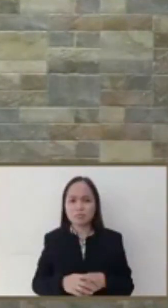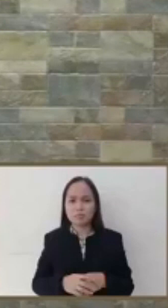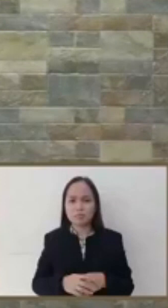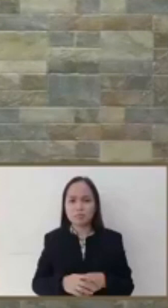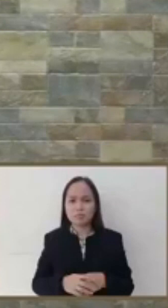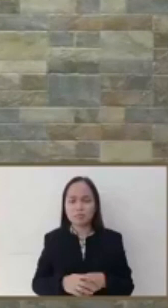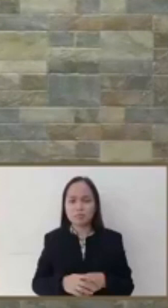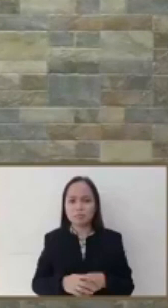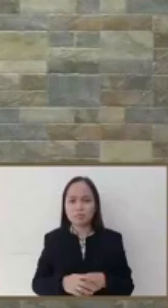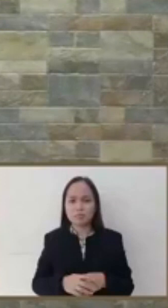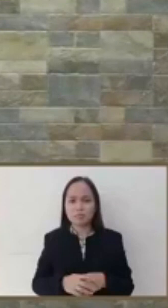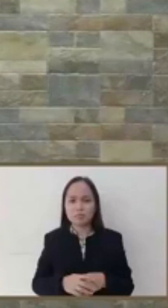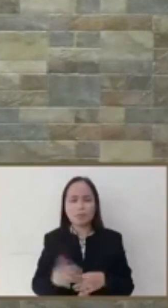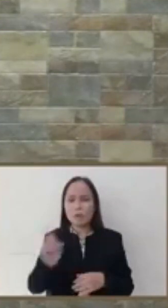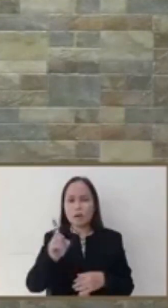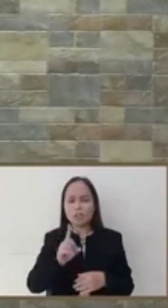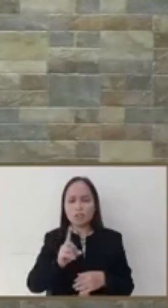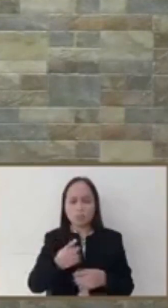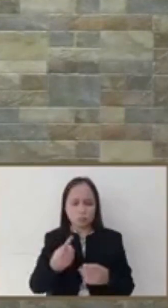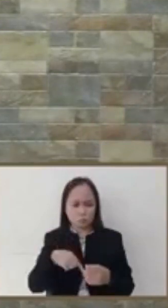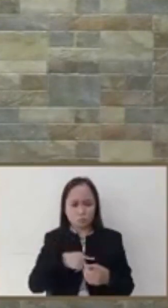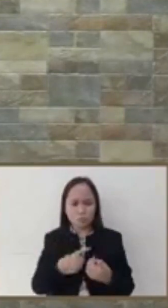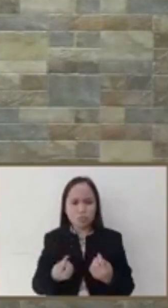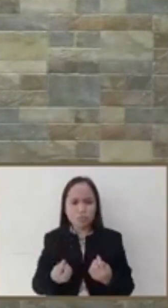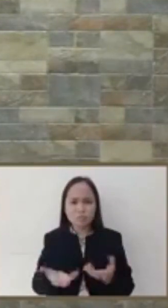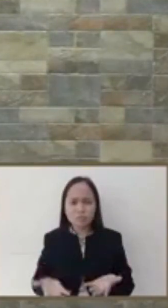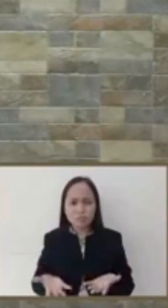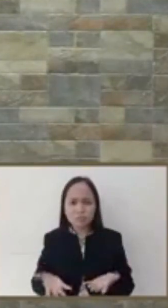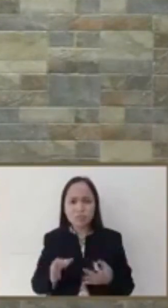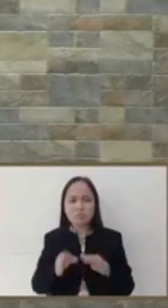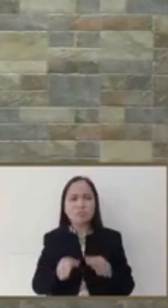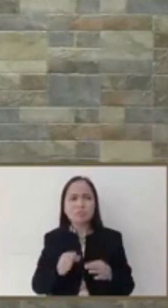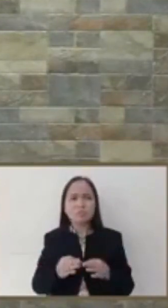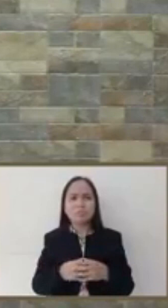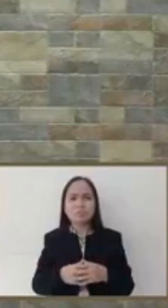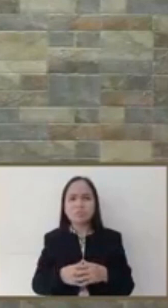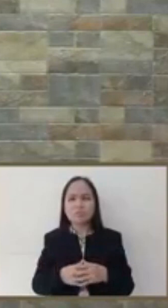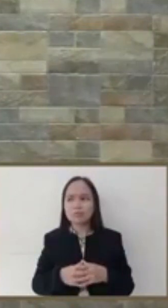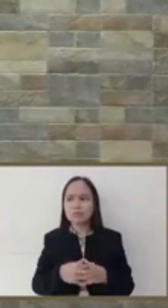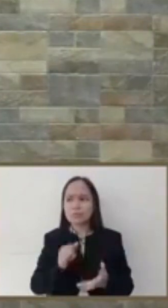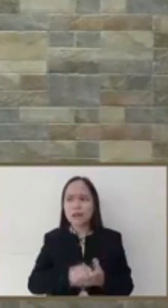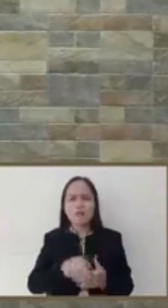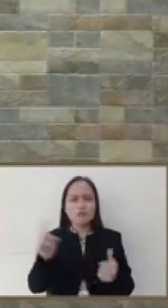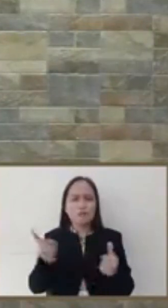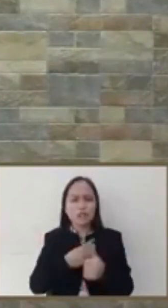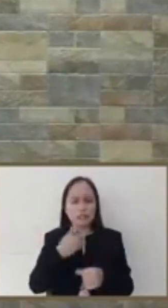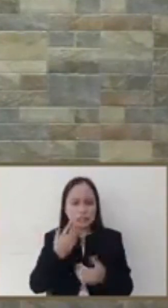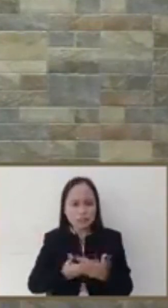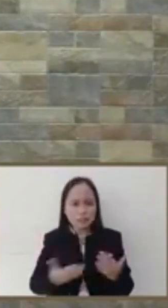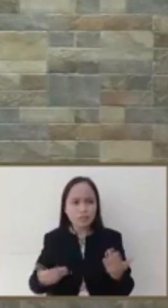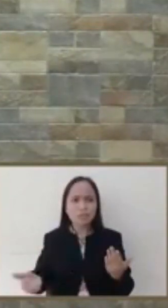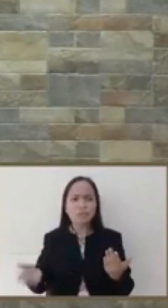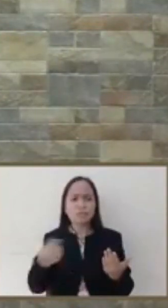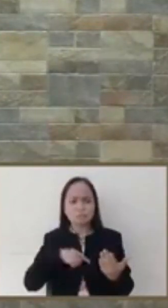Huh? Anong mga ginagawa natin dito, mga kapatid? That's the first thing na dapat po natin isipin,